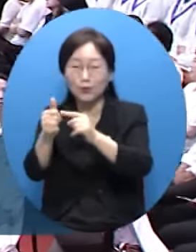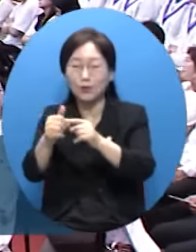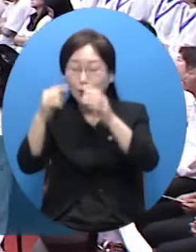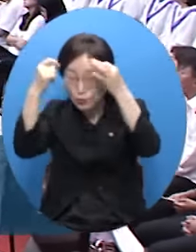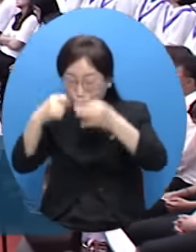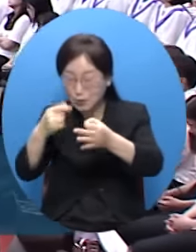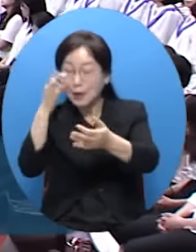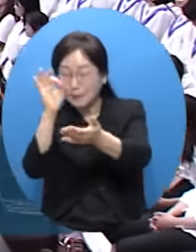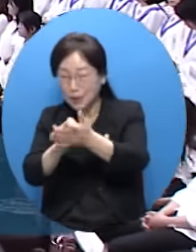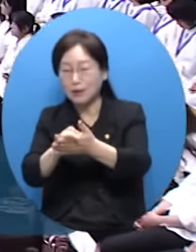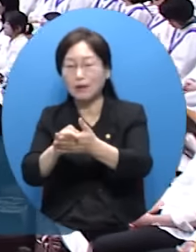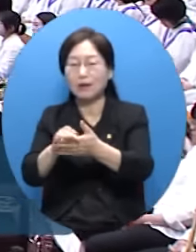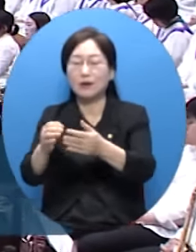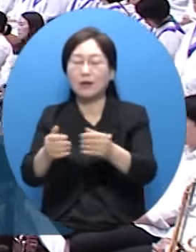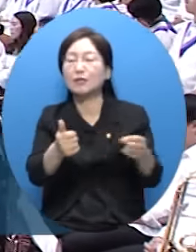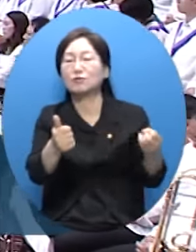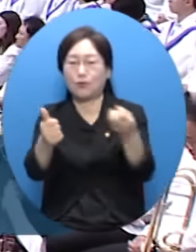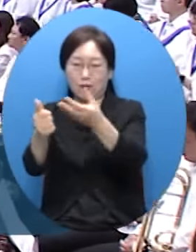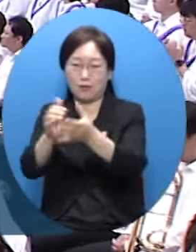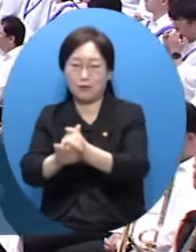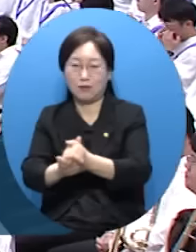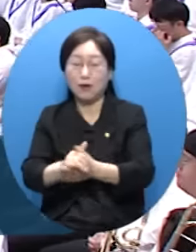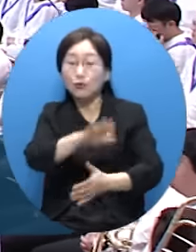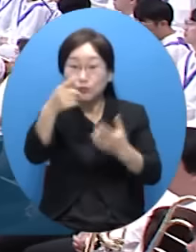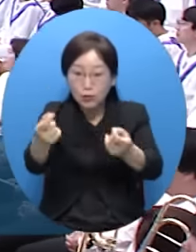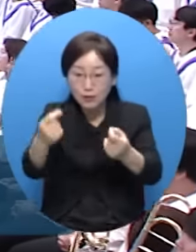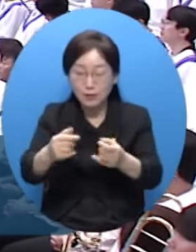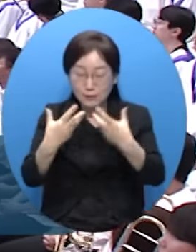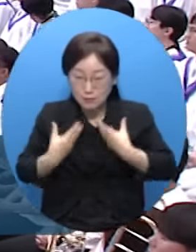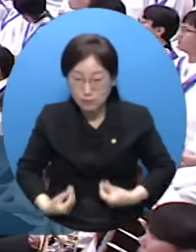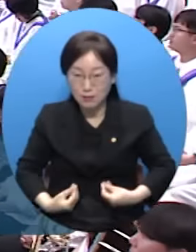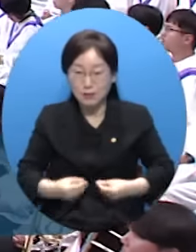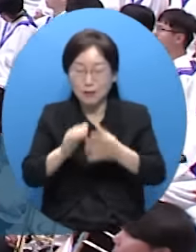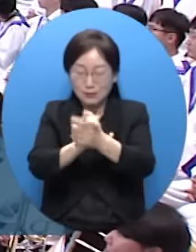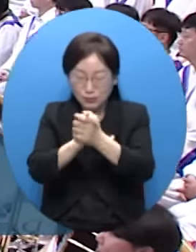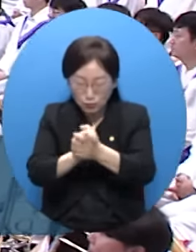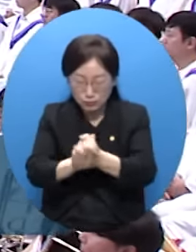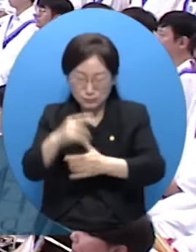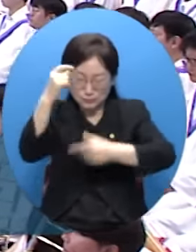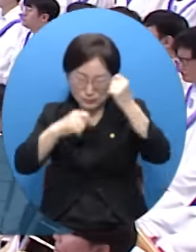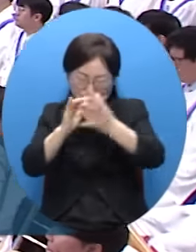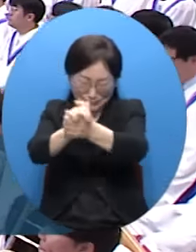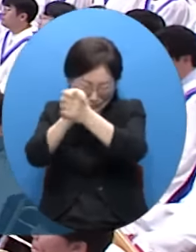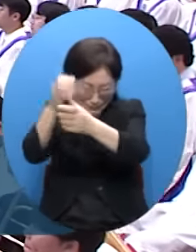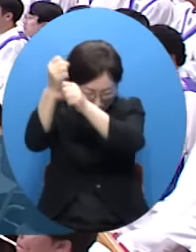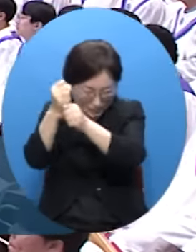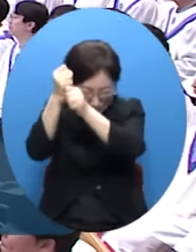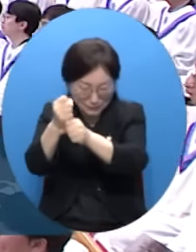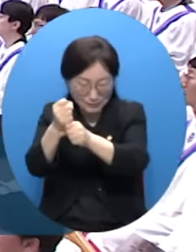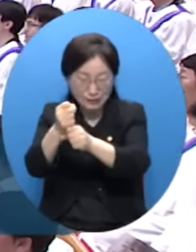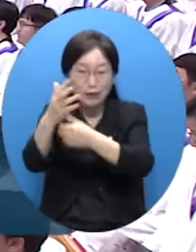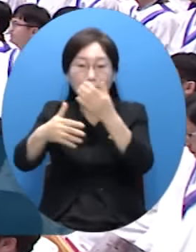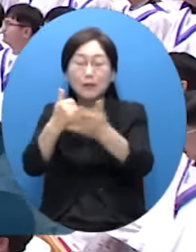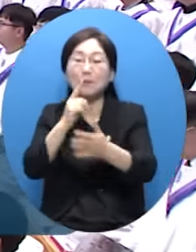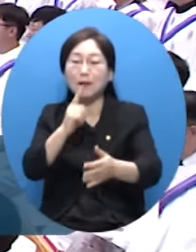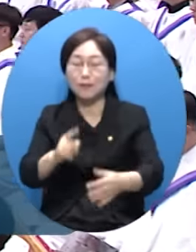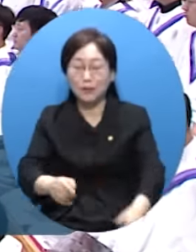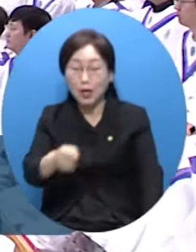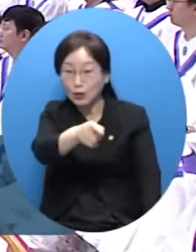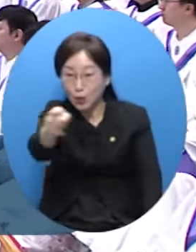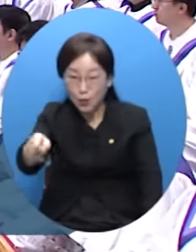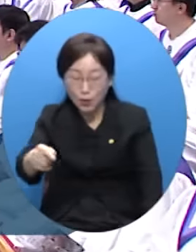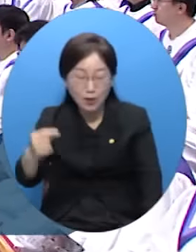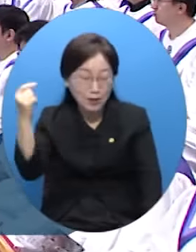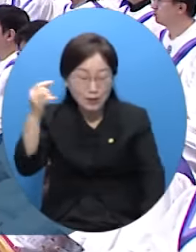보았노라. 우리가 절망 가운데 주 앞에 엎드려 기도하고 눈물 뿌려 주 앞에 통감에 매달릴 때 주님 말씀하십니다. 내가 내 기도를